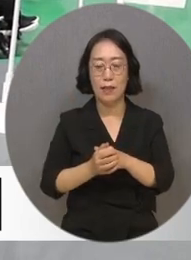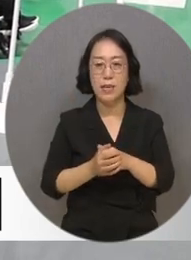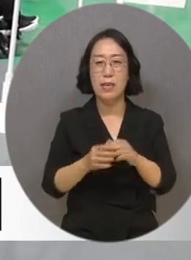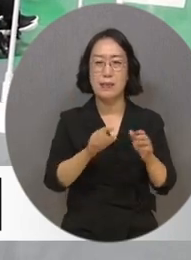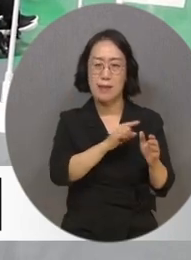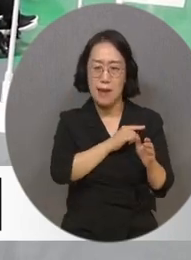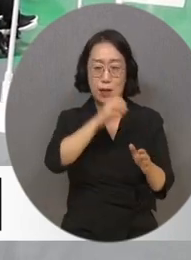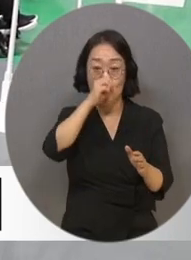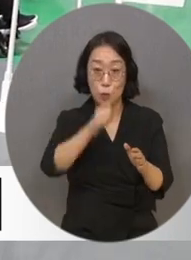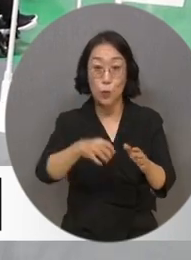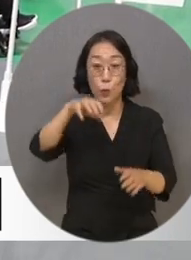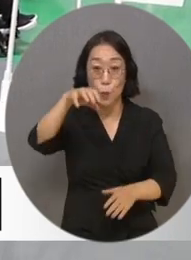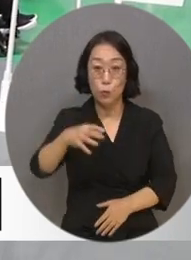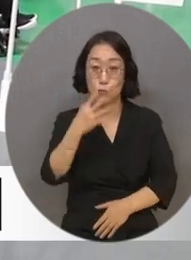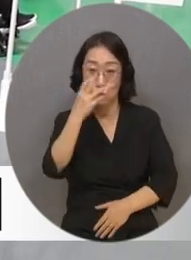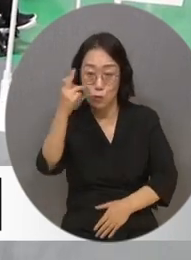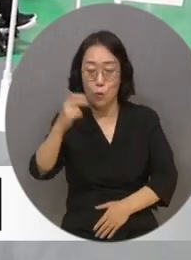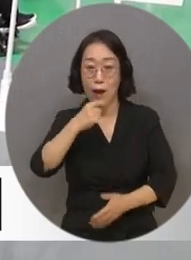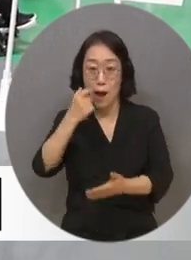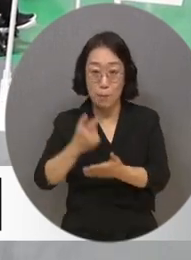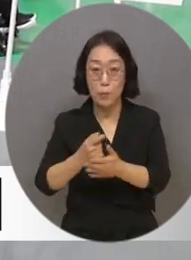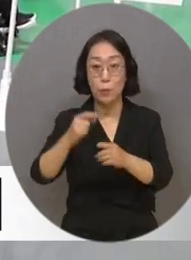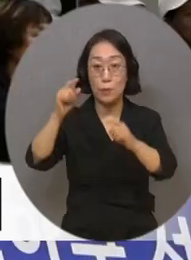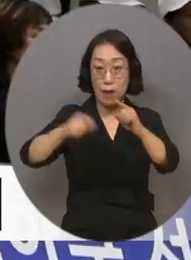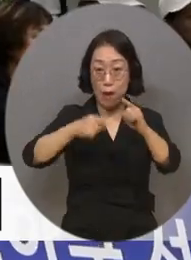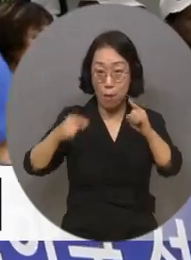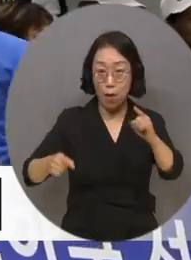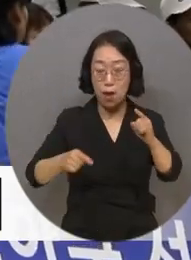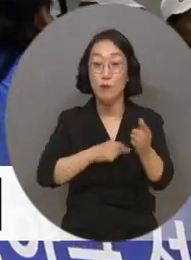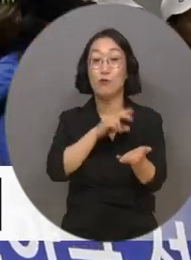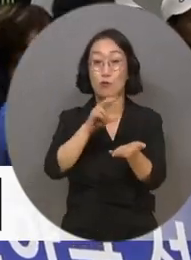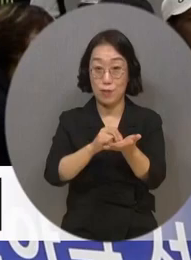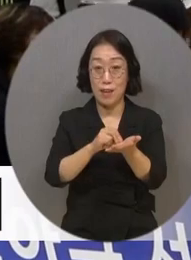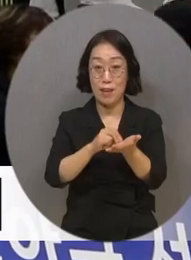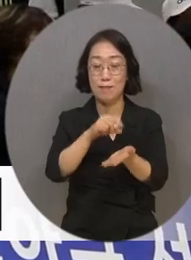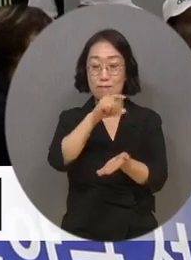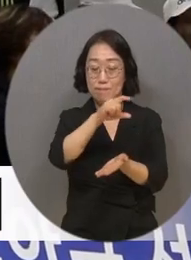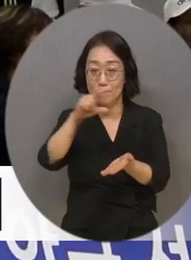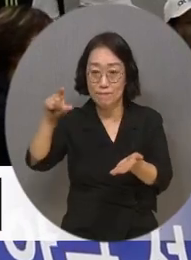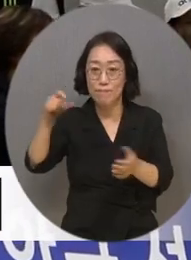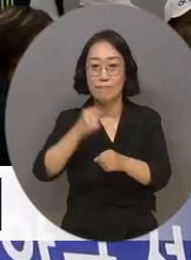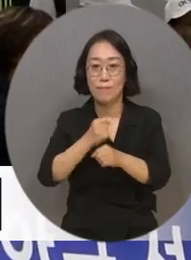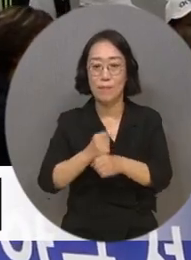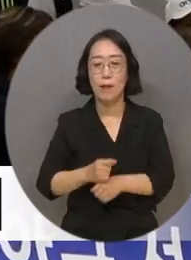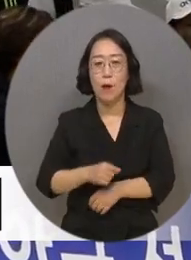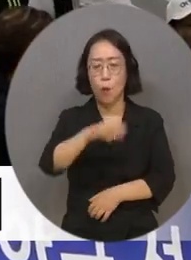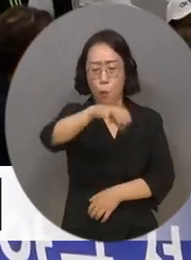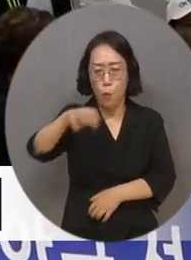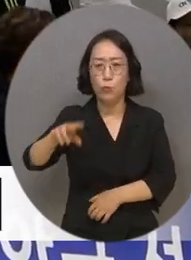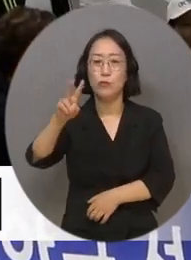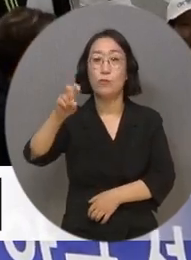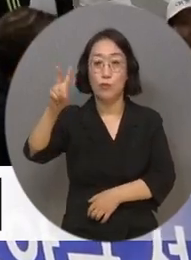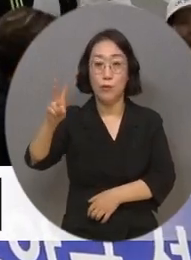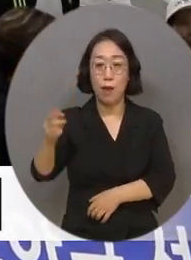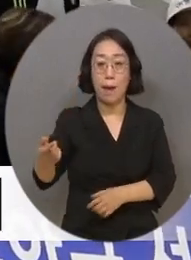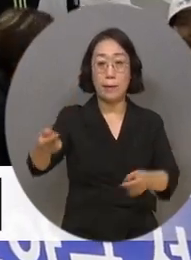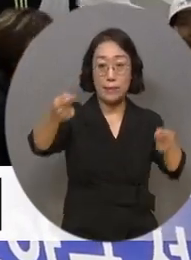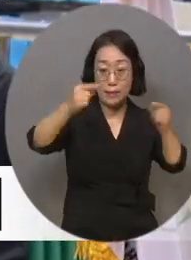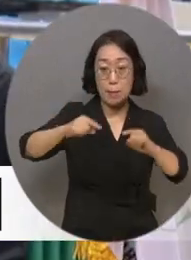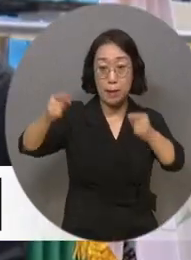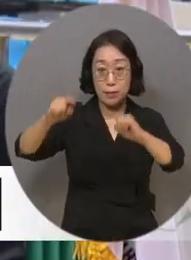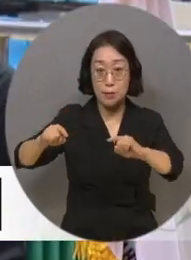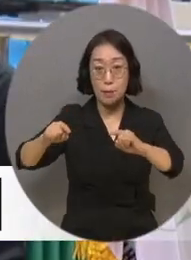인류순천, 함께 뛰는 감동체전이라는 주제 아래 전남 22개 시군에서 1,800여 명의 선수가